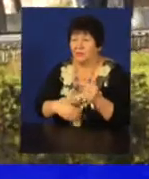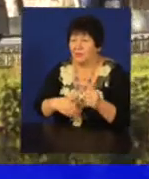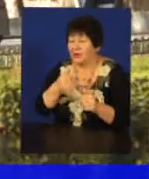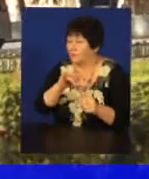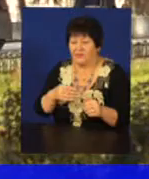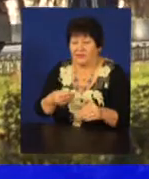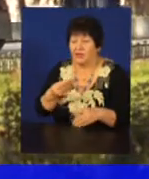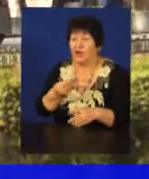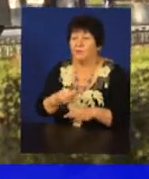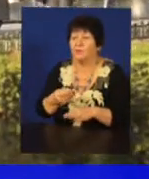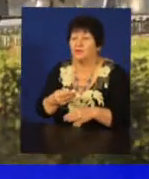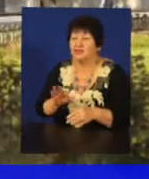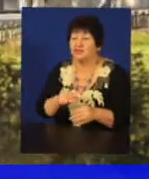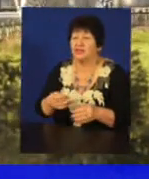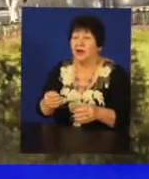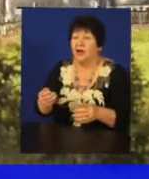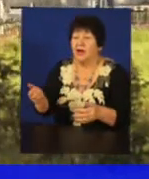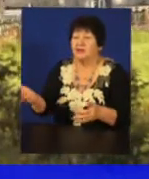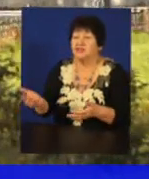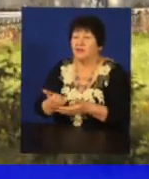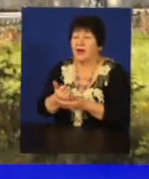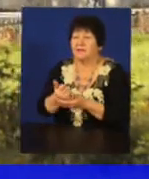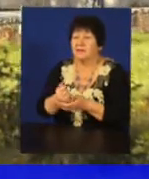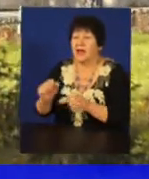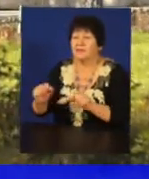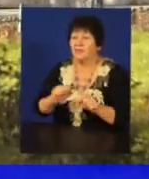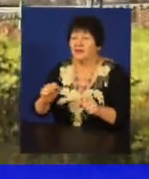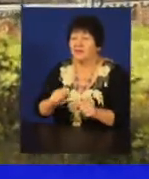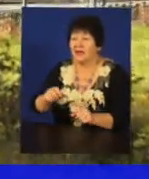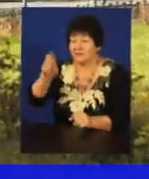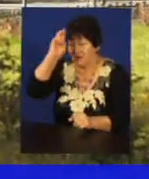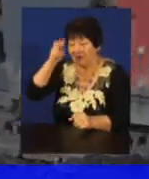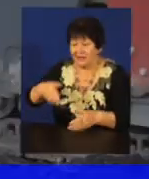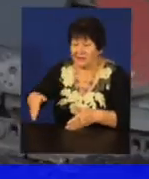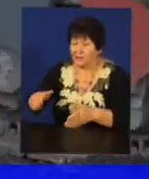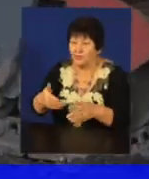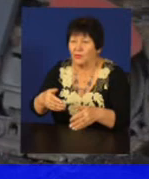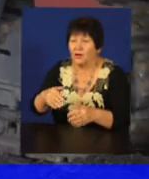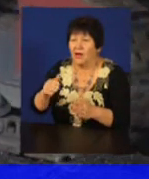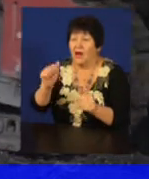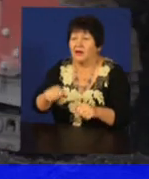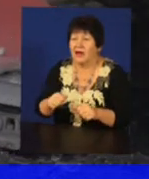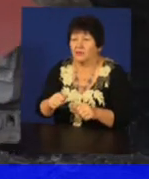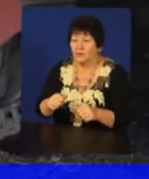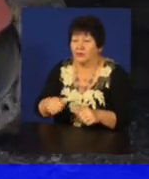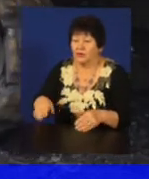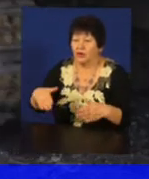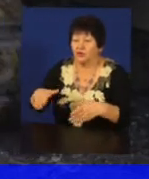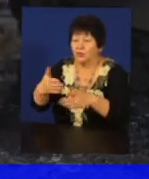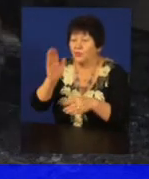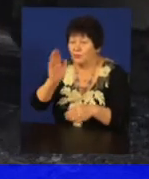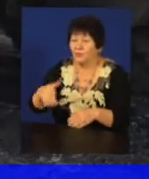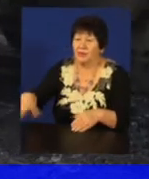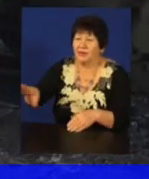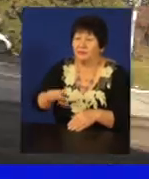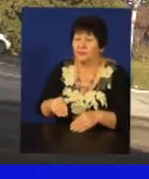sunt din bugetul orașului Cimișlia, ci sunt gestionați de către administrația de stat a drumurilor în cadrul programului Drumuri Bune pentru Toți.